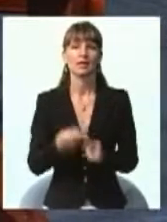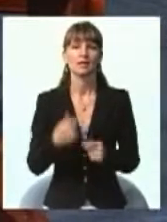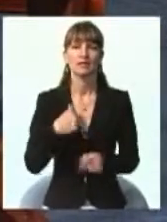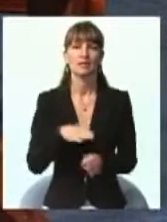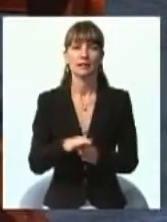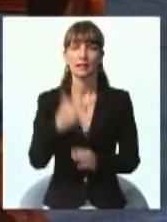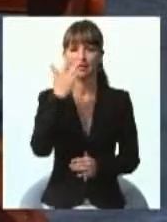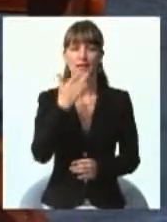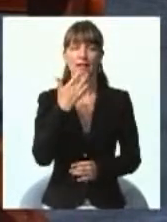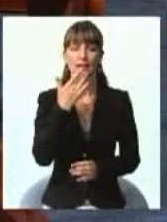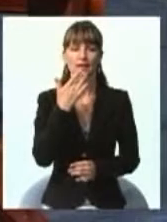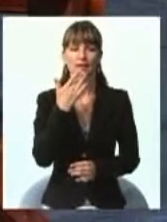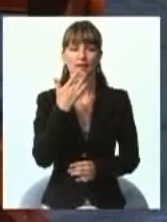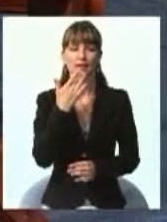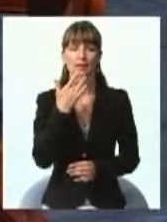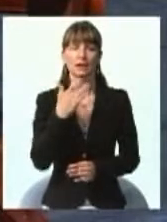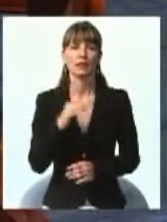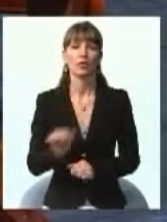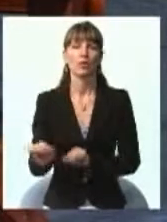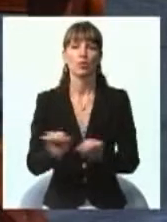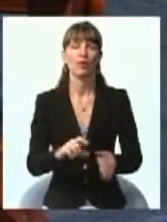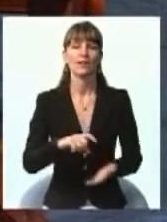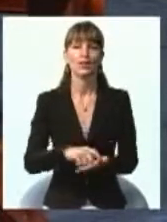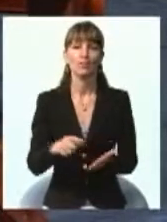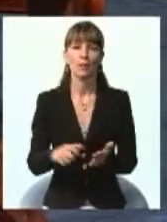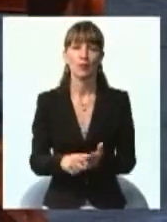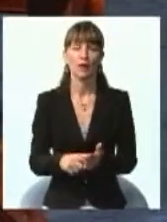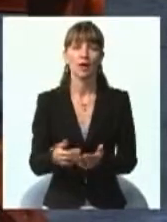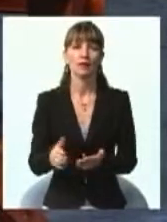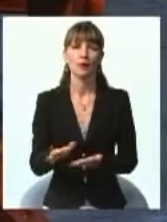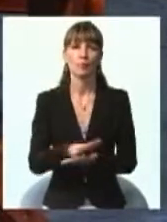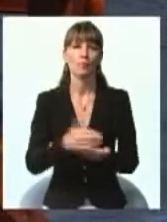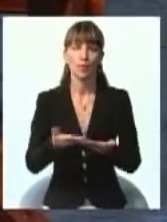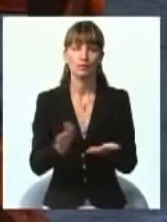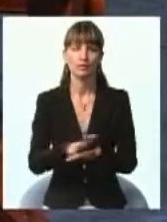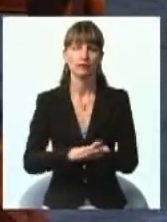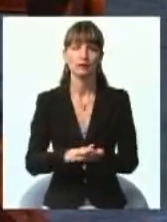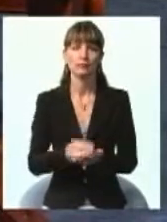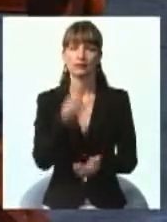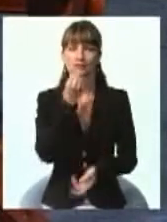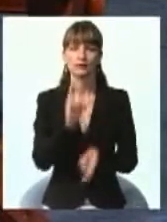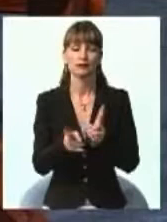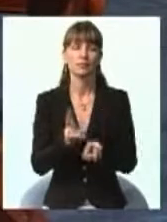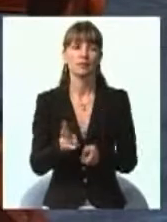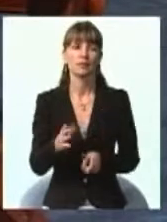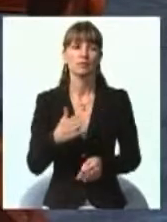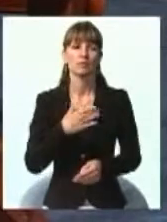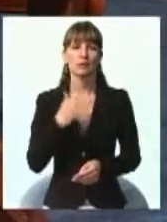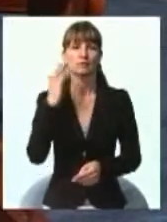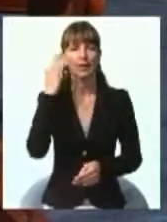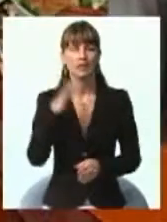ціле літо, я просто-напросто прибирала у кімнаті, мила посуд, готувала їсти. І просто моя мрія,